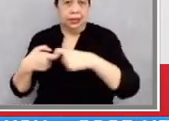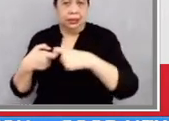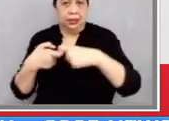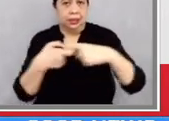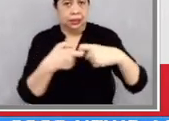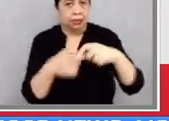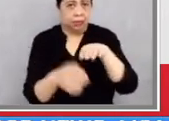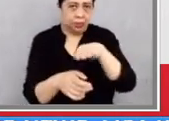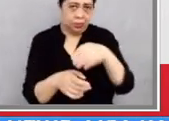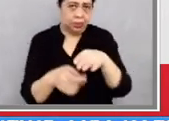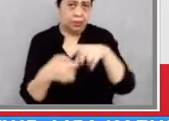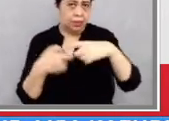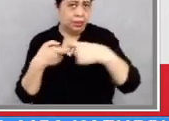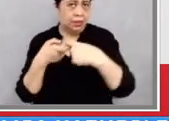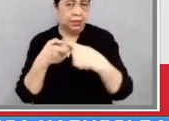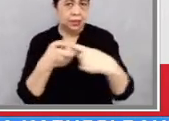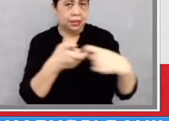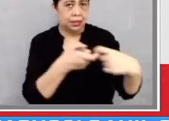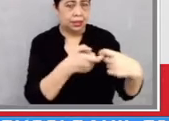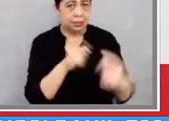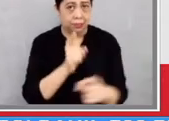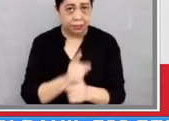relays.